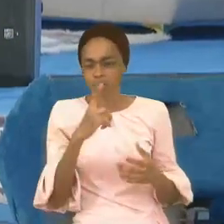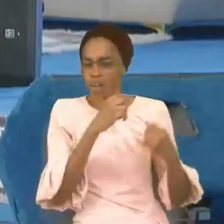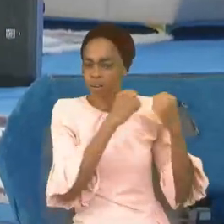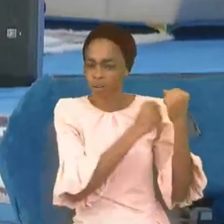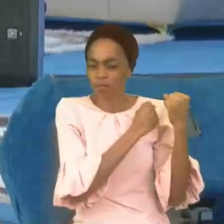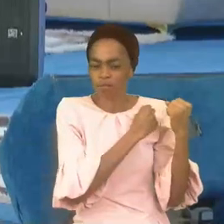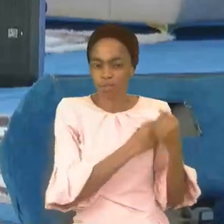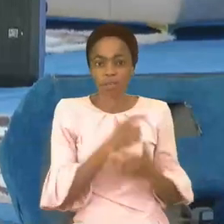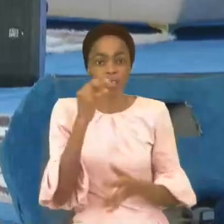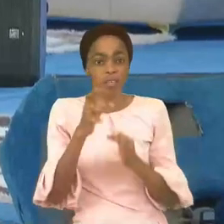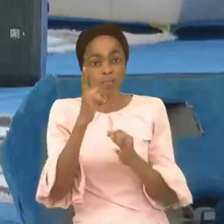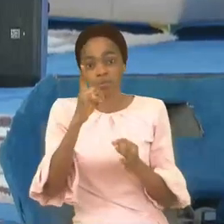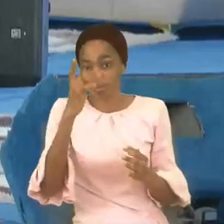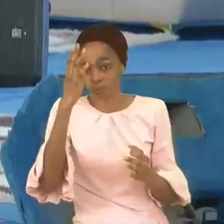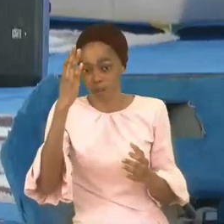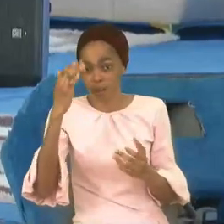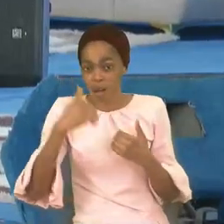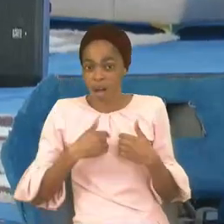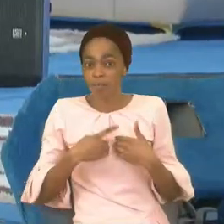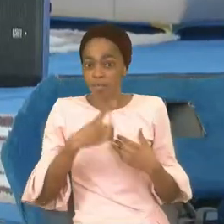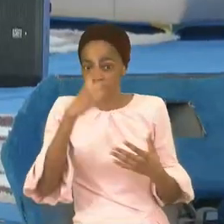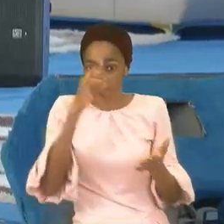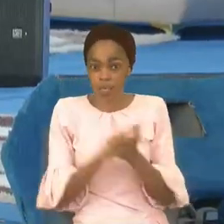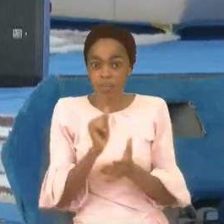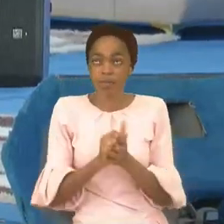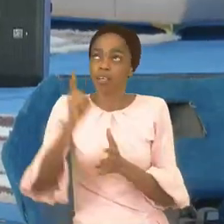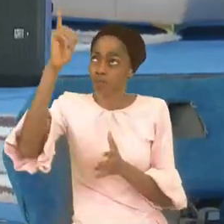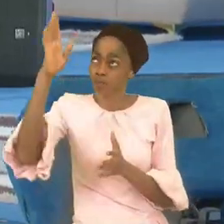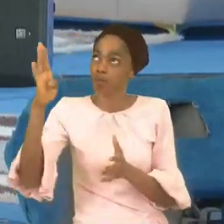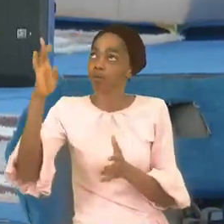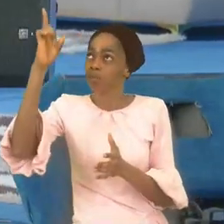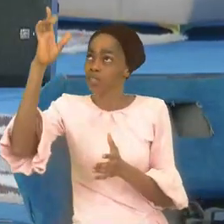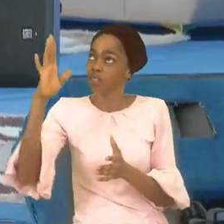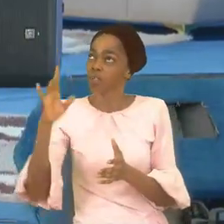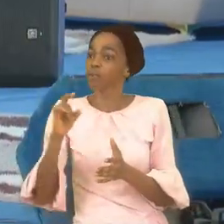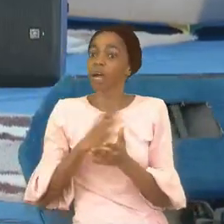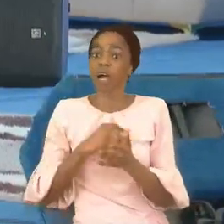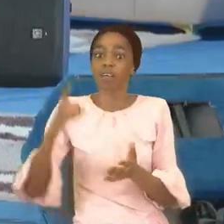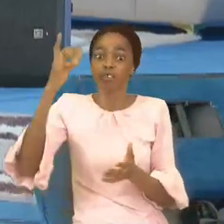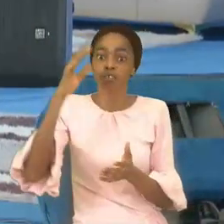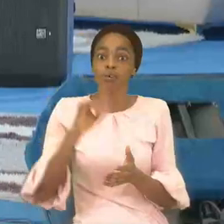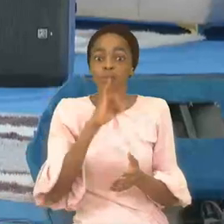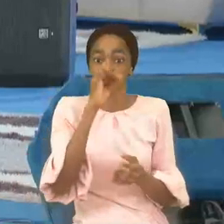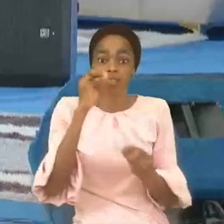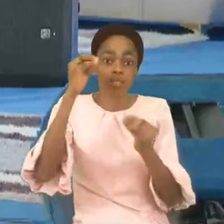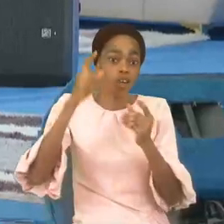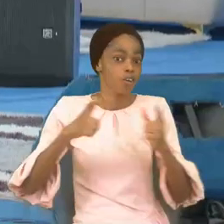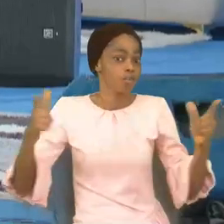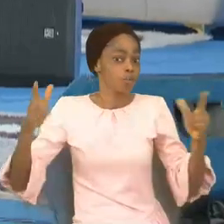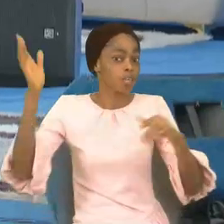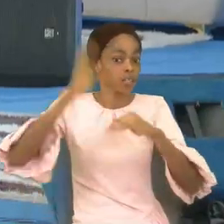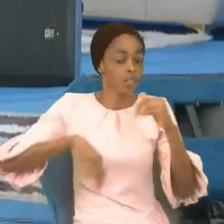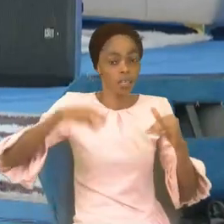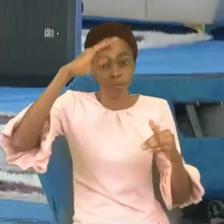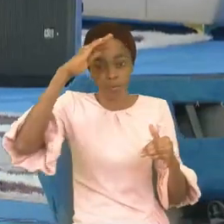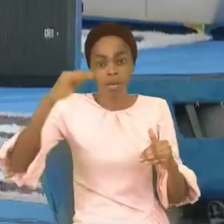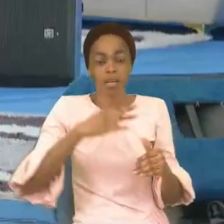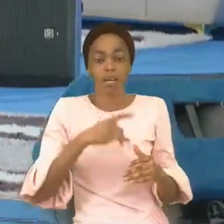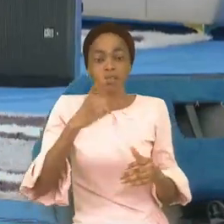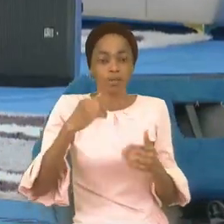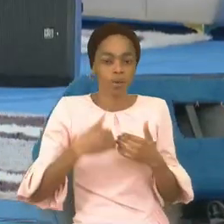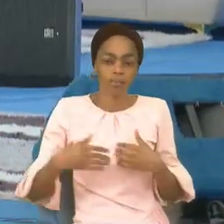toi, tu as la conviction que Dieu est Dieu, si tu as la conviction que Dieu est plus grand que l'homme, si tu as la conviction que Dieu